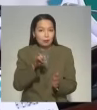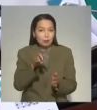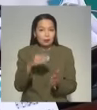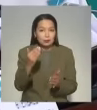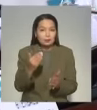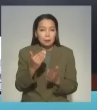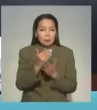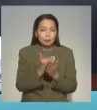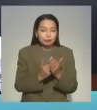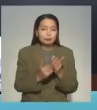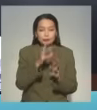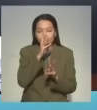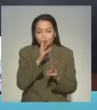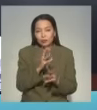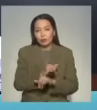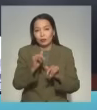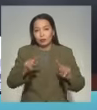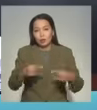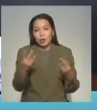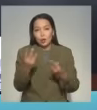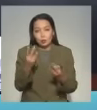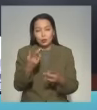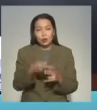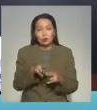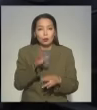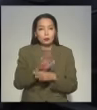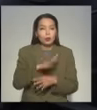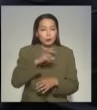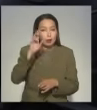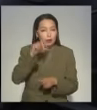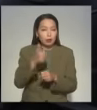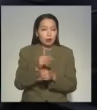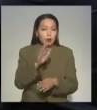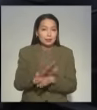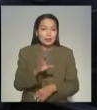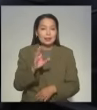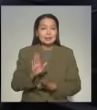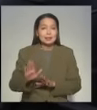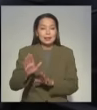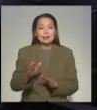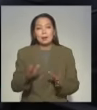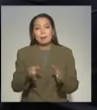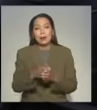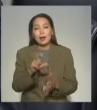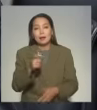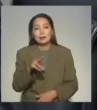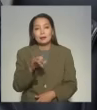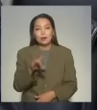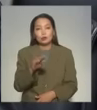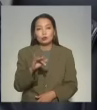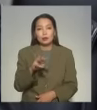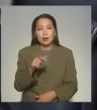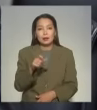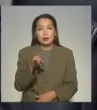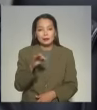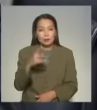доходов населения, которую утвердил глава государства. Секретарь партии Эльдар Жумагазиев подчеркнул, что прежде чем распределить